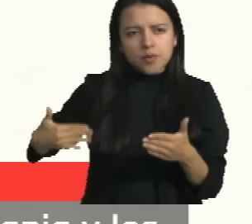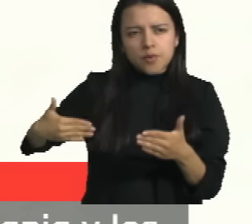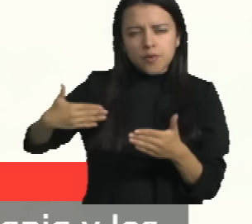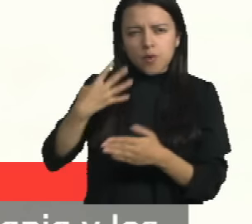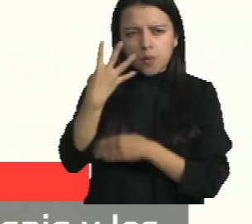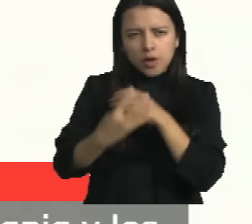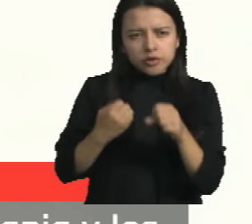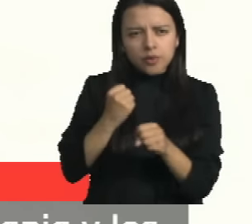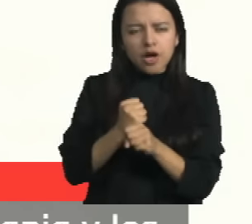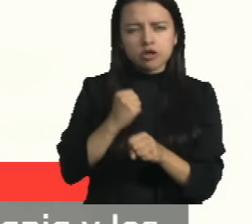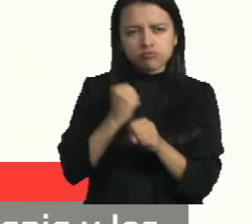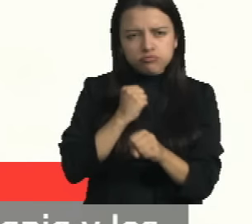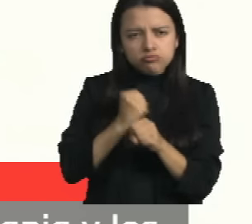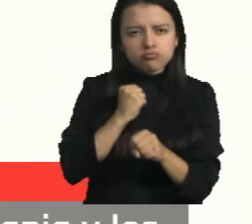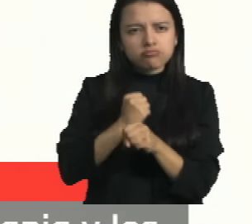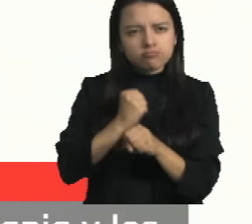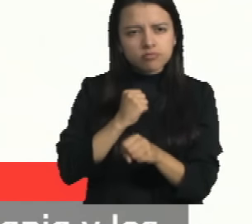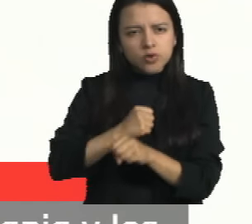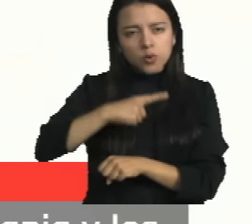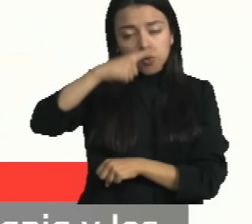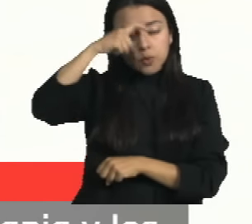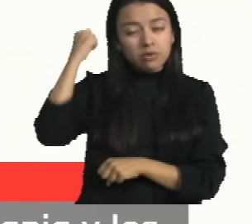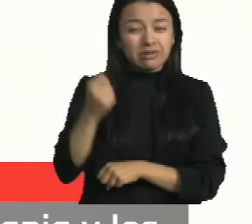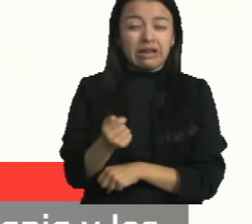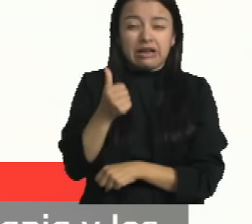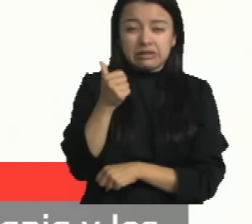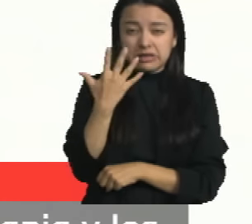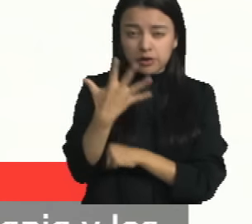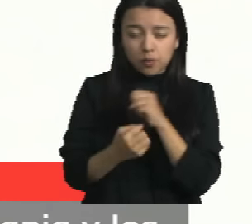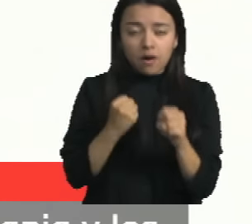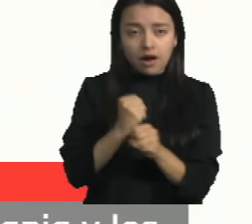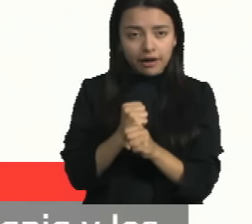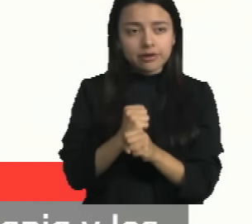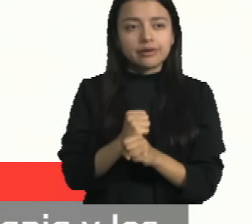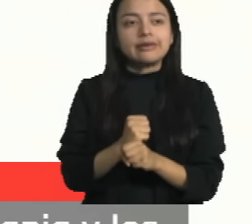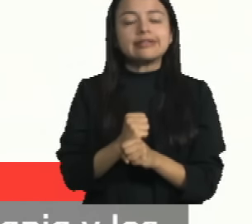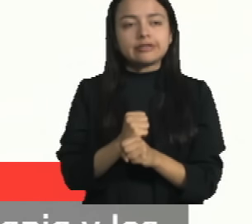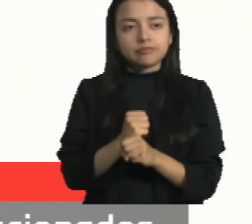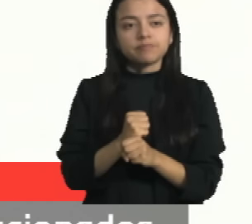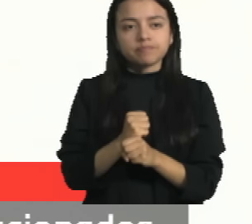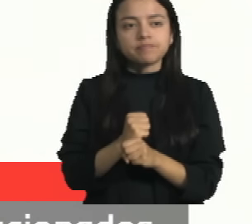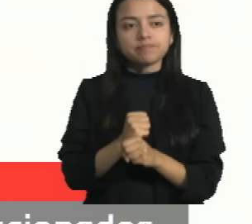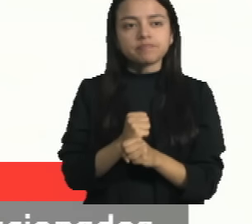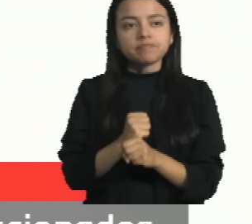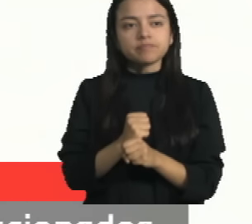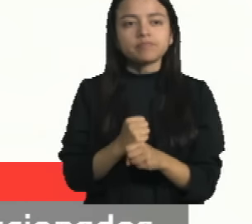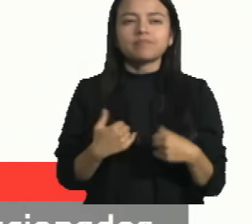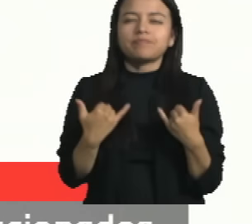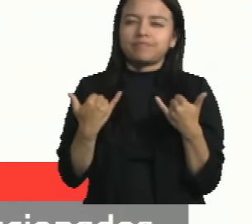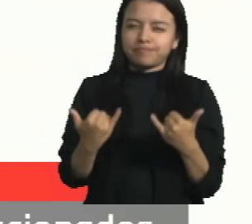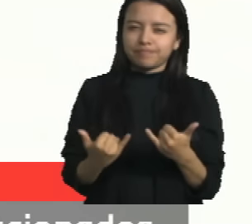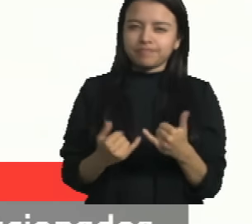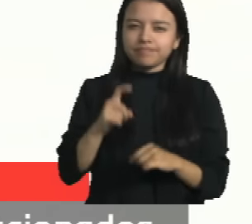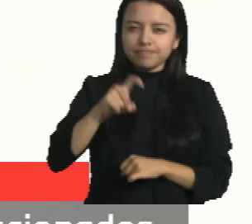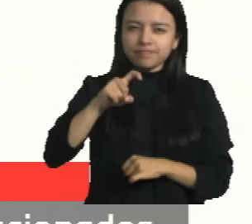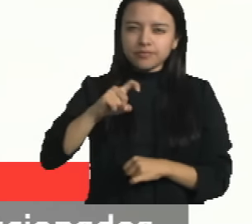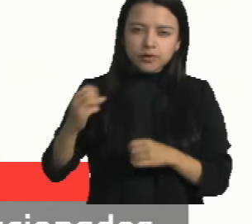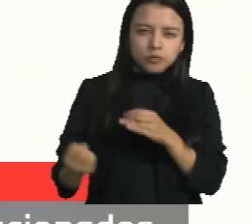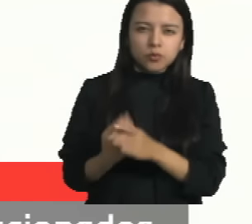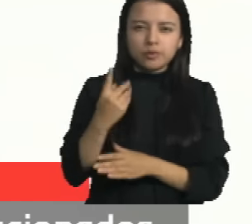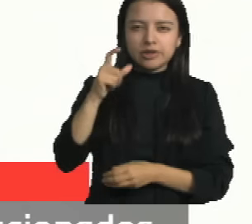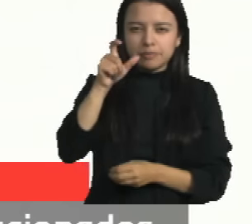яка працювала для України заради українців 4,5, а хтось 5 років були міністрами. нам сьогодні